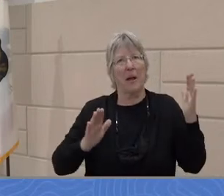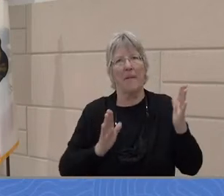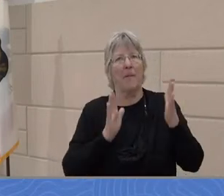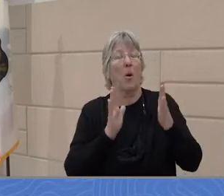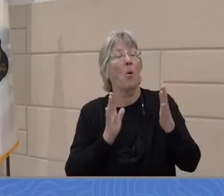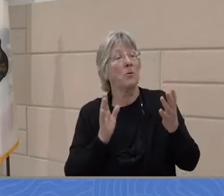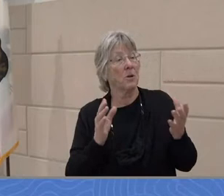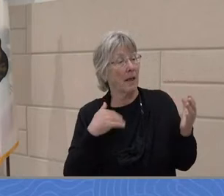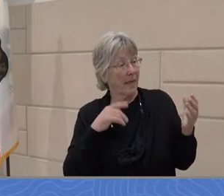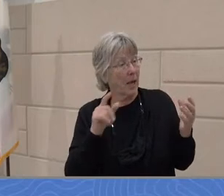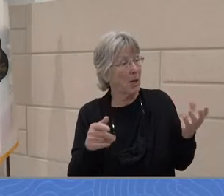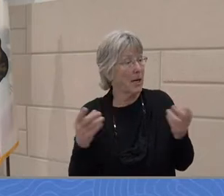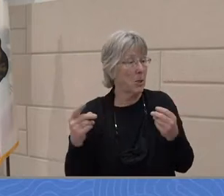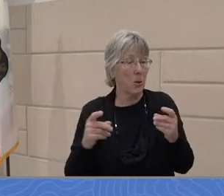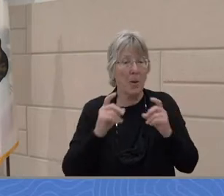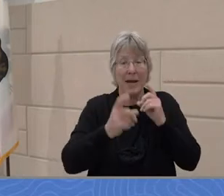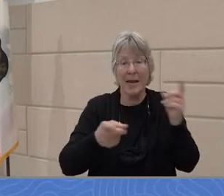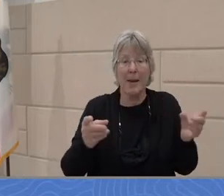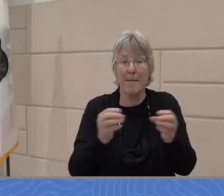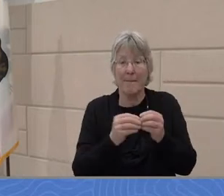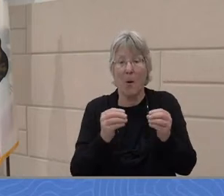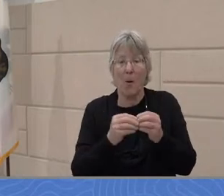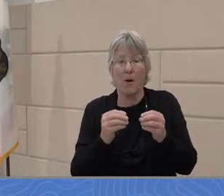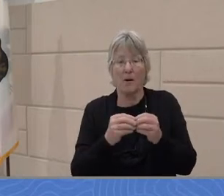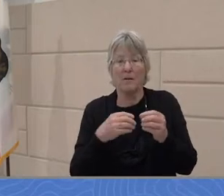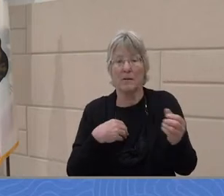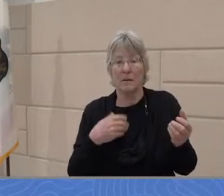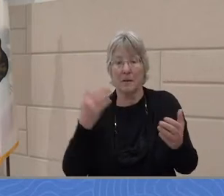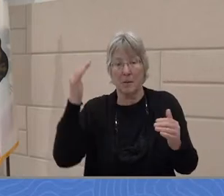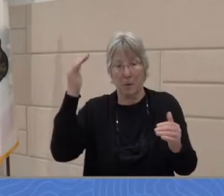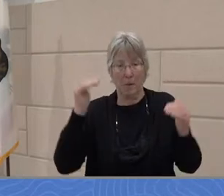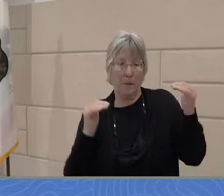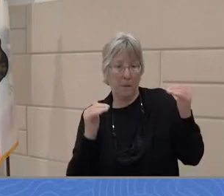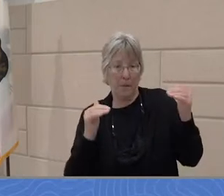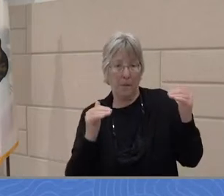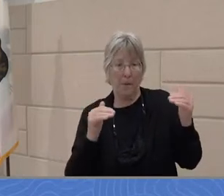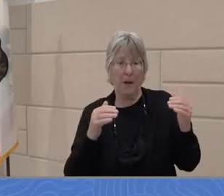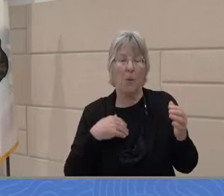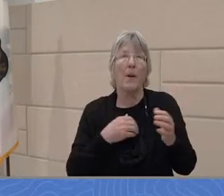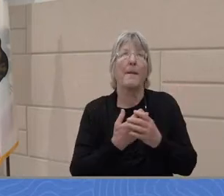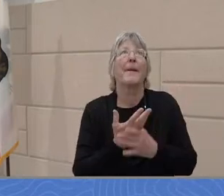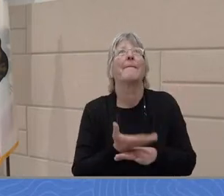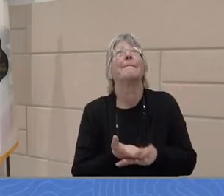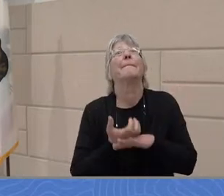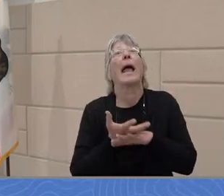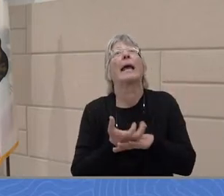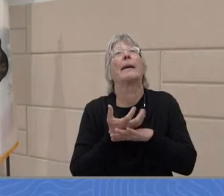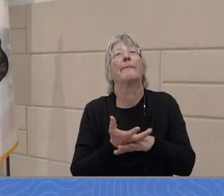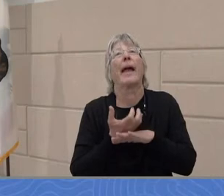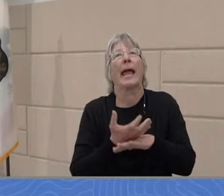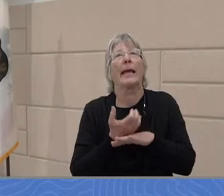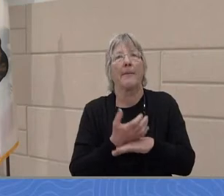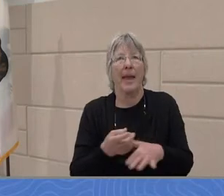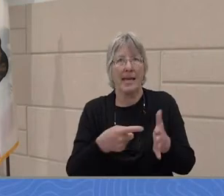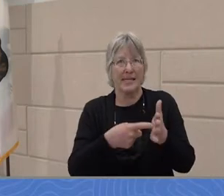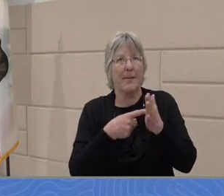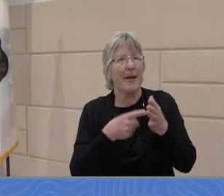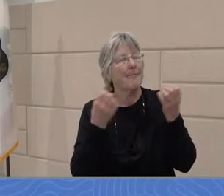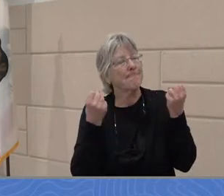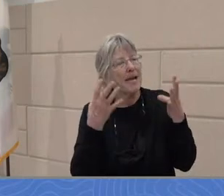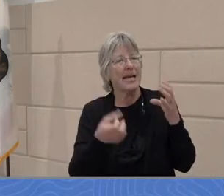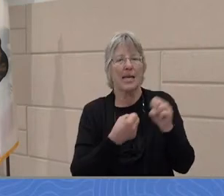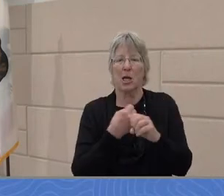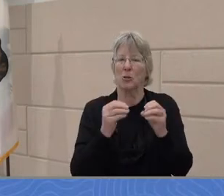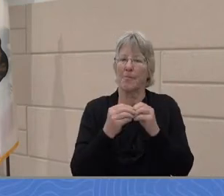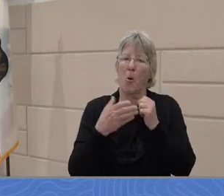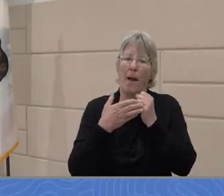มยังตรกาพระรอจำนวนประธานเตี้ยตะเลอไว้ตะเกตรกายังมาเตรียม